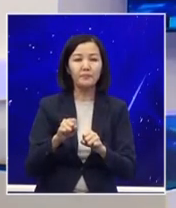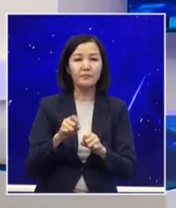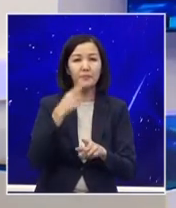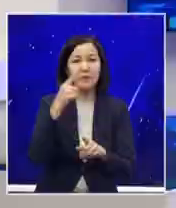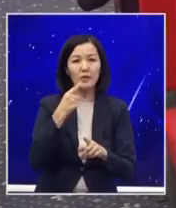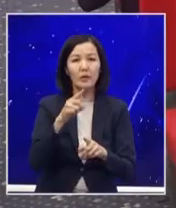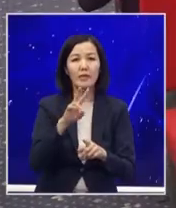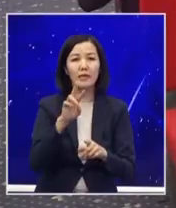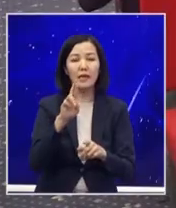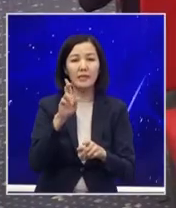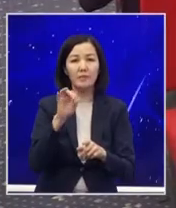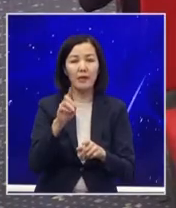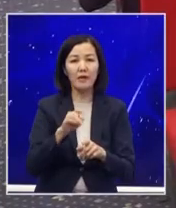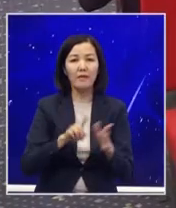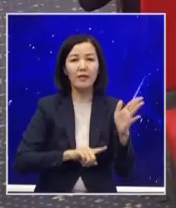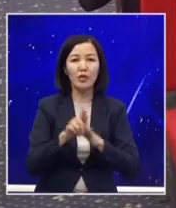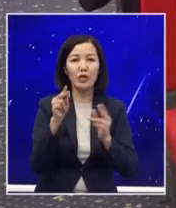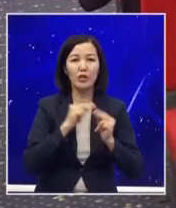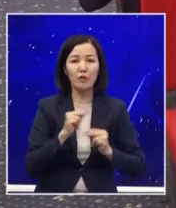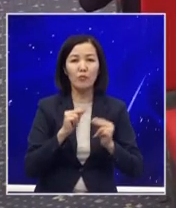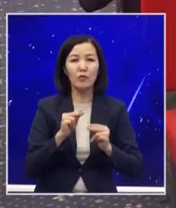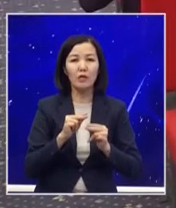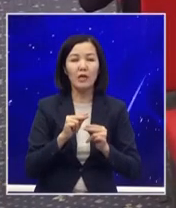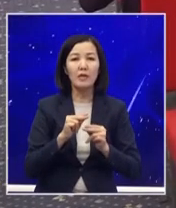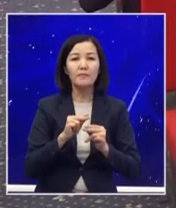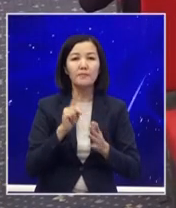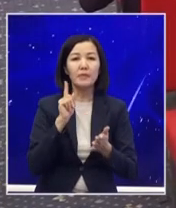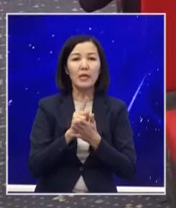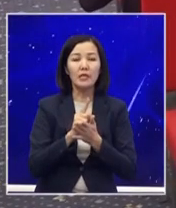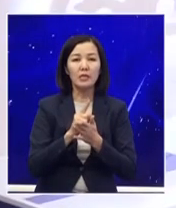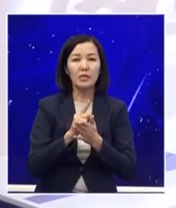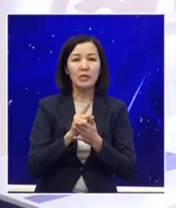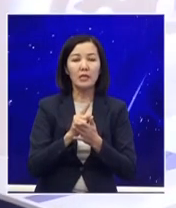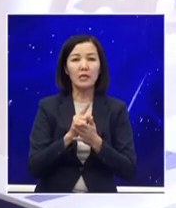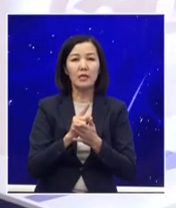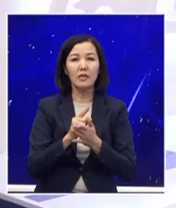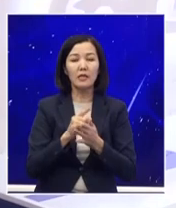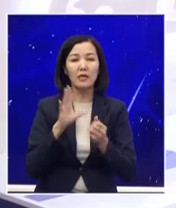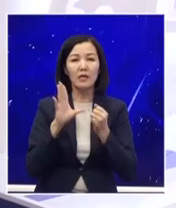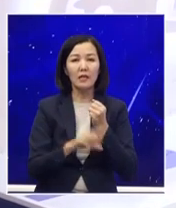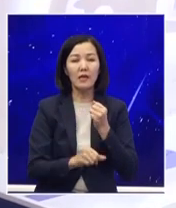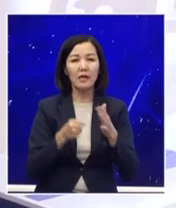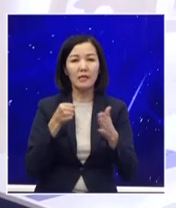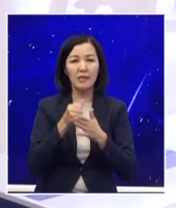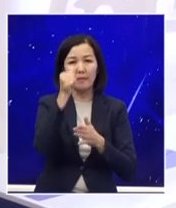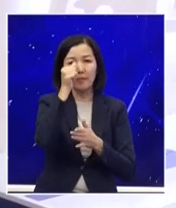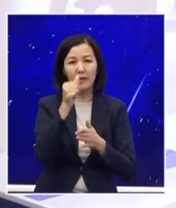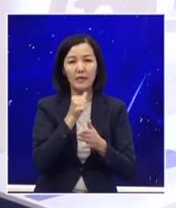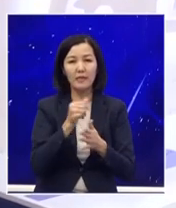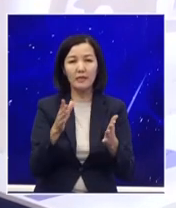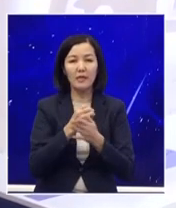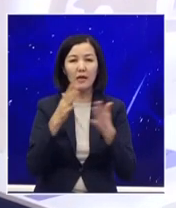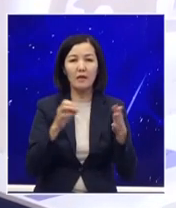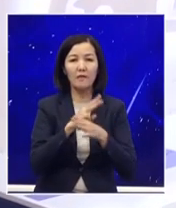словам Умиржака Ниязбекова, начать работу объекты должны до конца нынешнего месяца. Работа по большому охвату